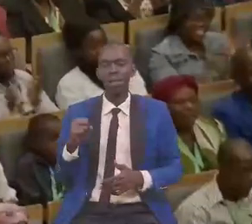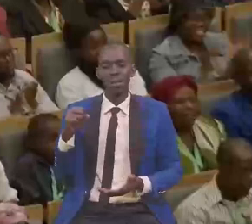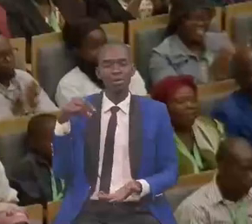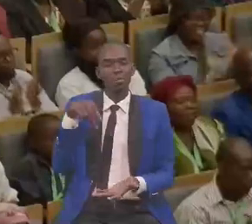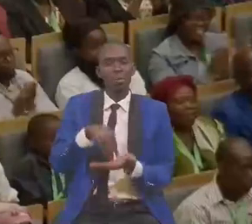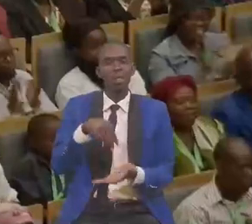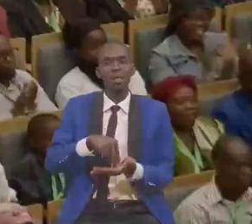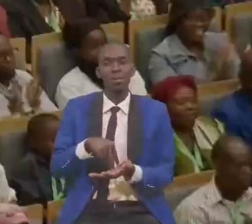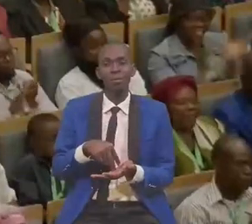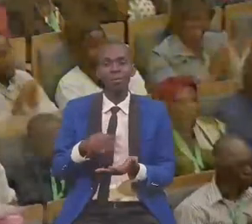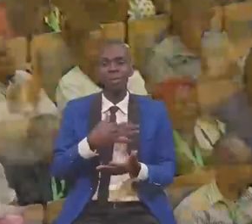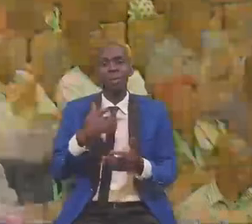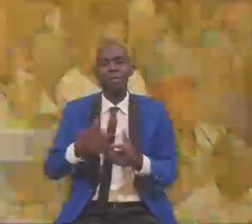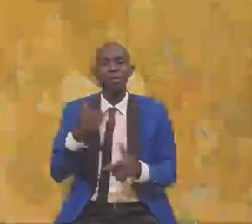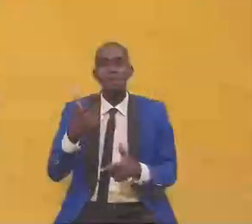Et a commencé à marcher.